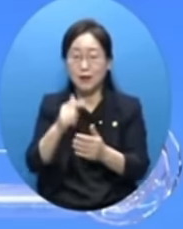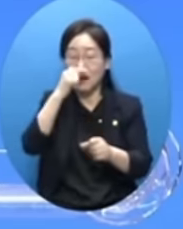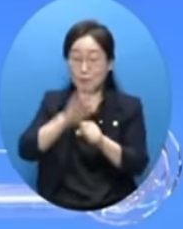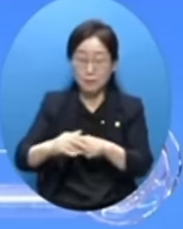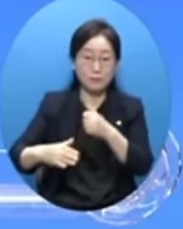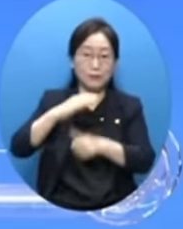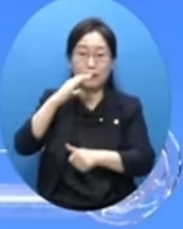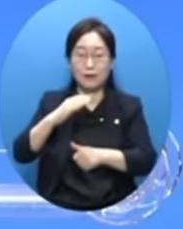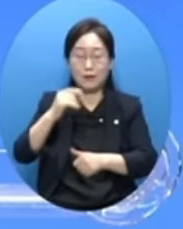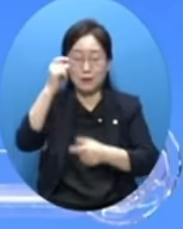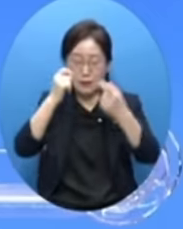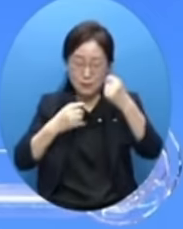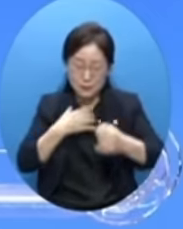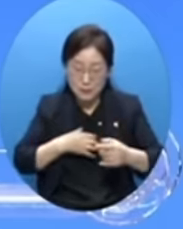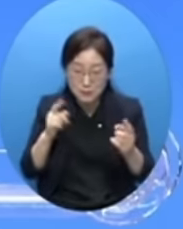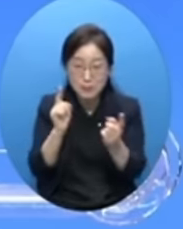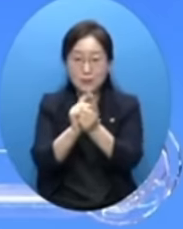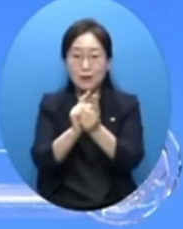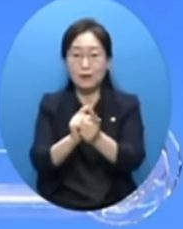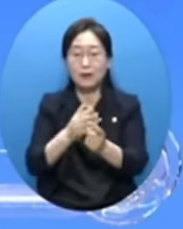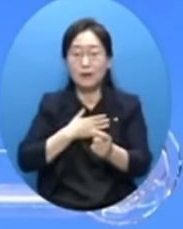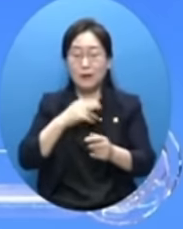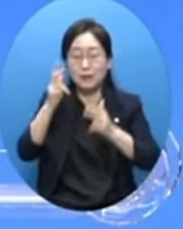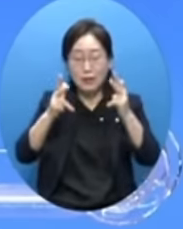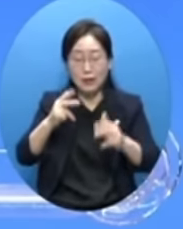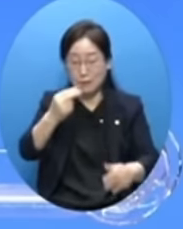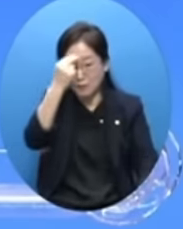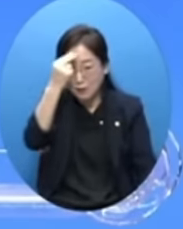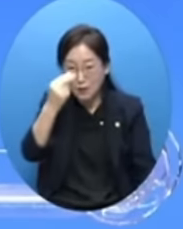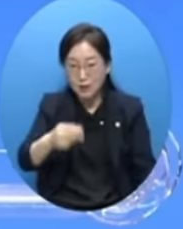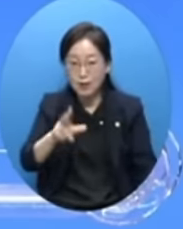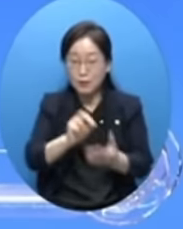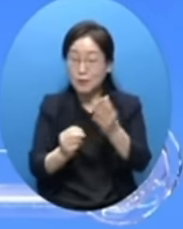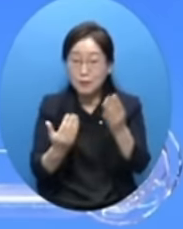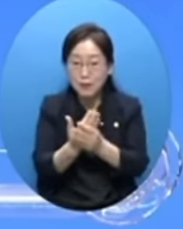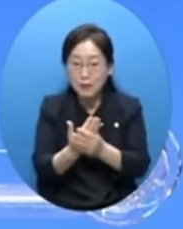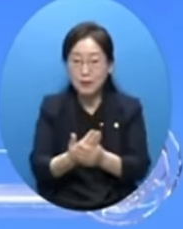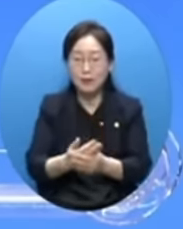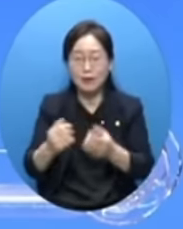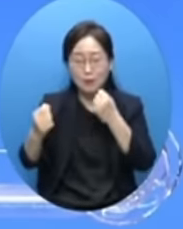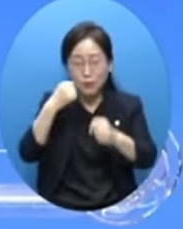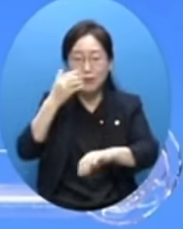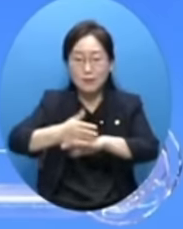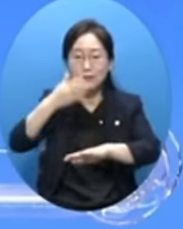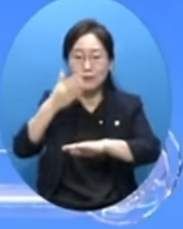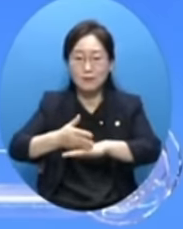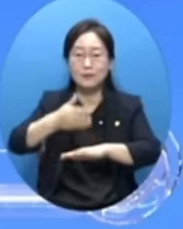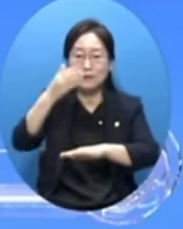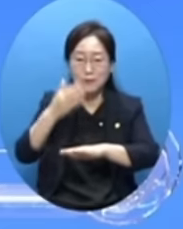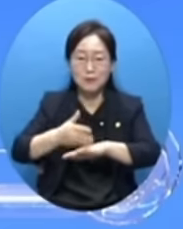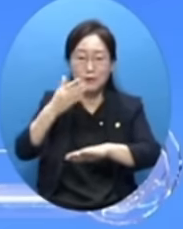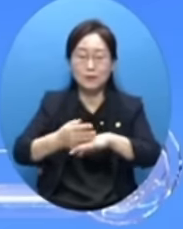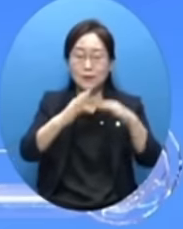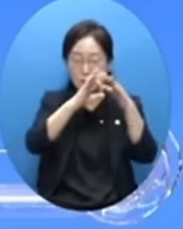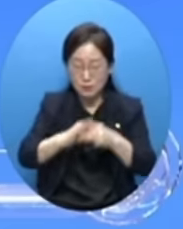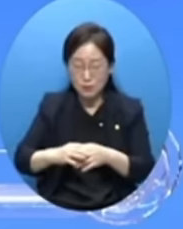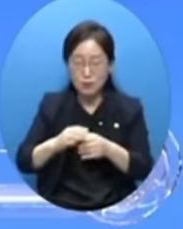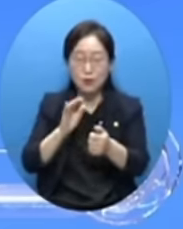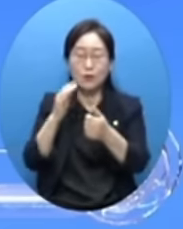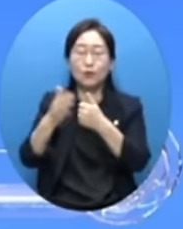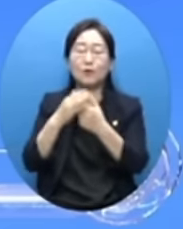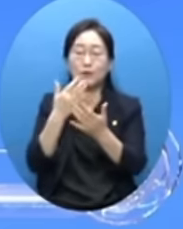당해도, 슬픈 일을 만나도, 내 사업이 어려워도, 문제가 생겨도 감사하고 또 감사하고 또 감사하게 하여